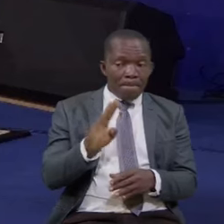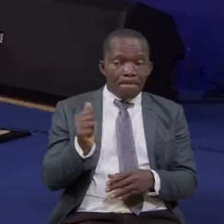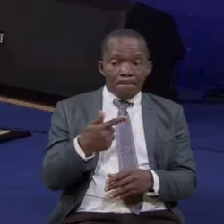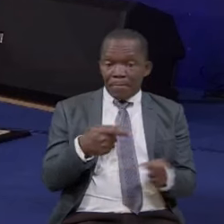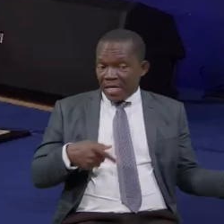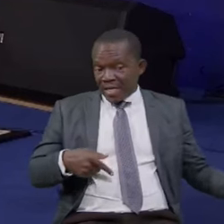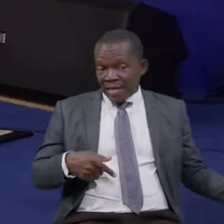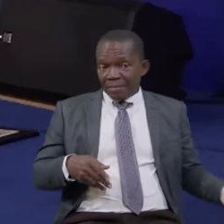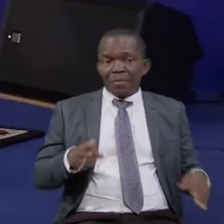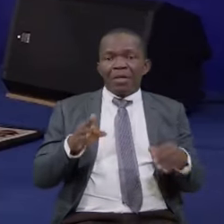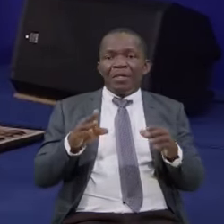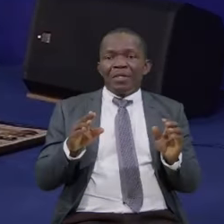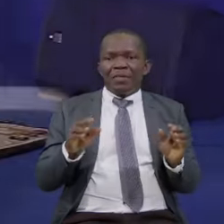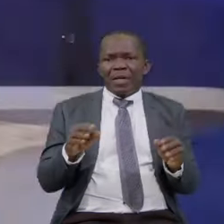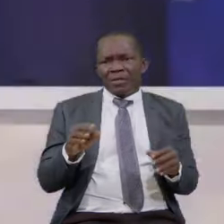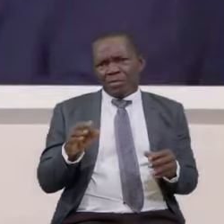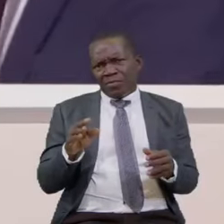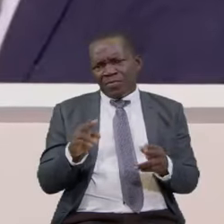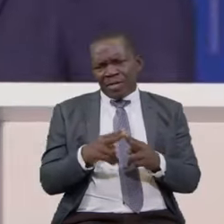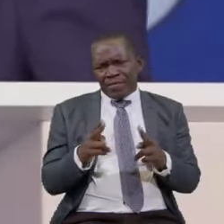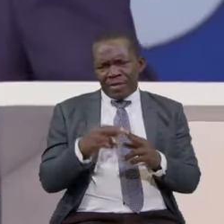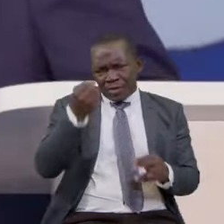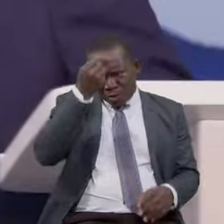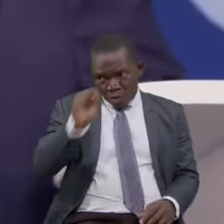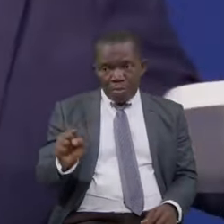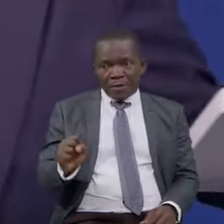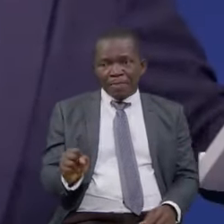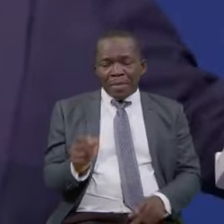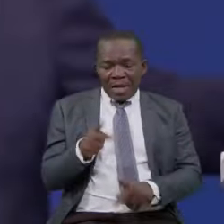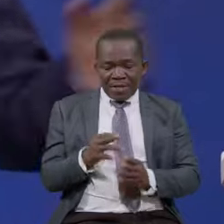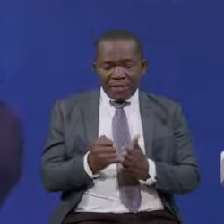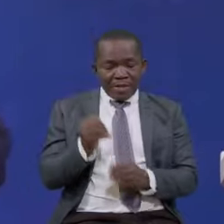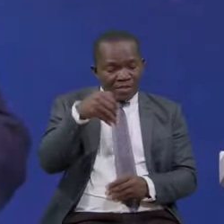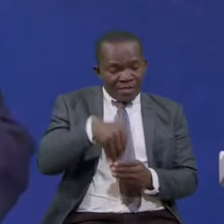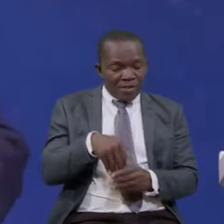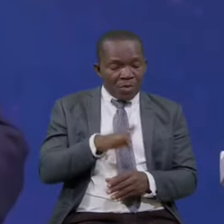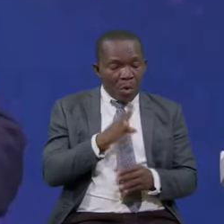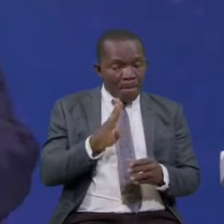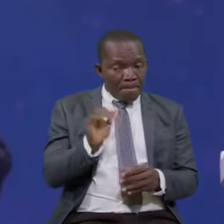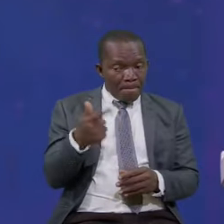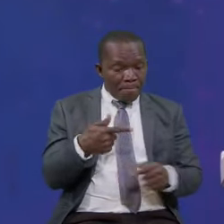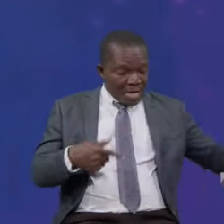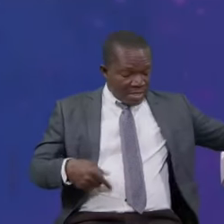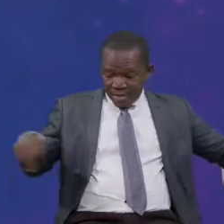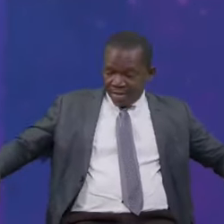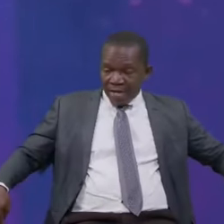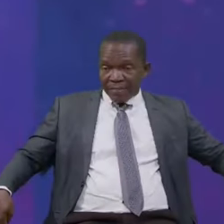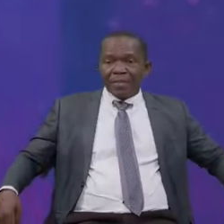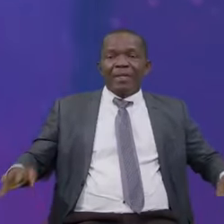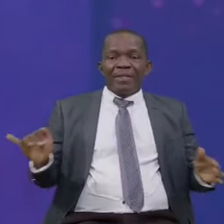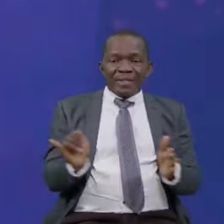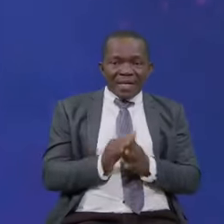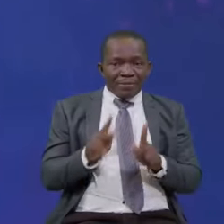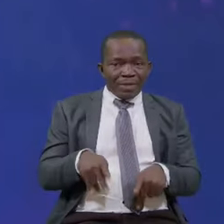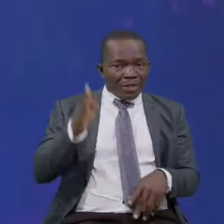choses-là pendant que vous courez vous ce serait trop lourd vous ne pouvez même pas porter ça vous pouvez même pas marcher pouvez même pas